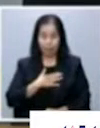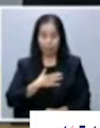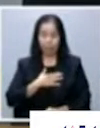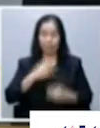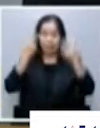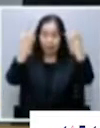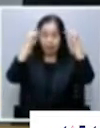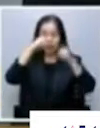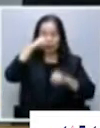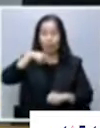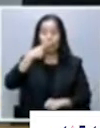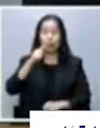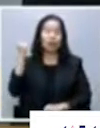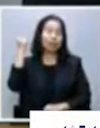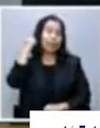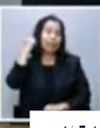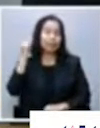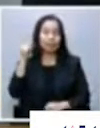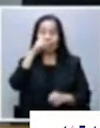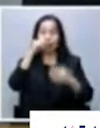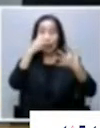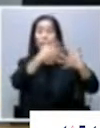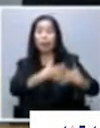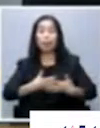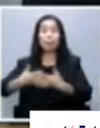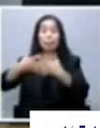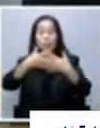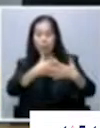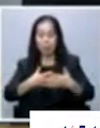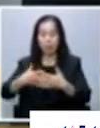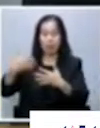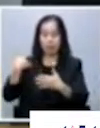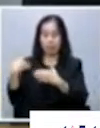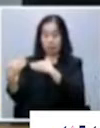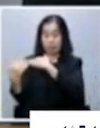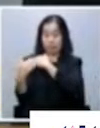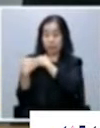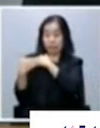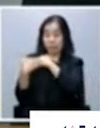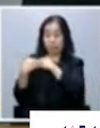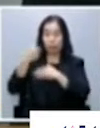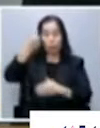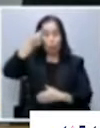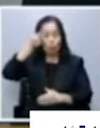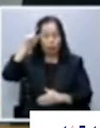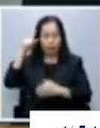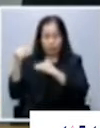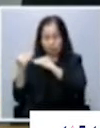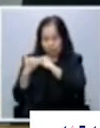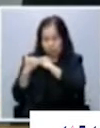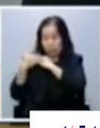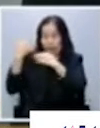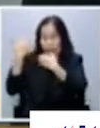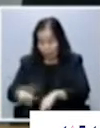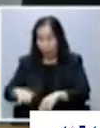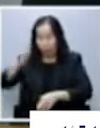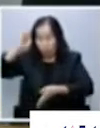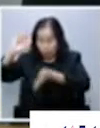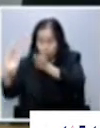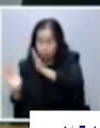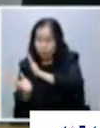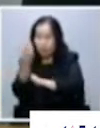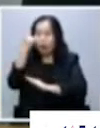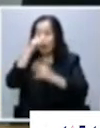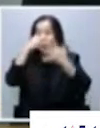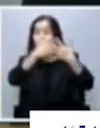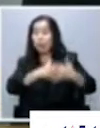าวว่าทางสหรัฐอเมริกาเนี่ยส่งสัญญาณมากับให้กับไทยก่อน1วันที่จะมีการยิงจรวด